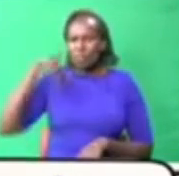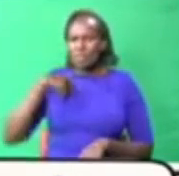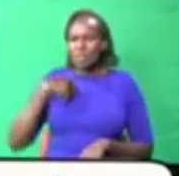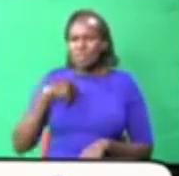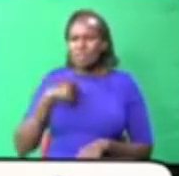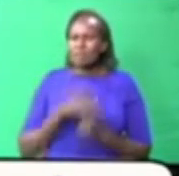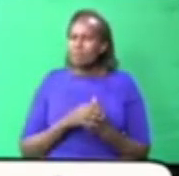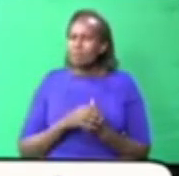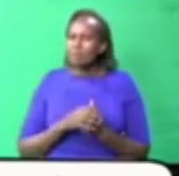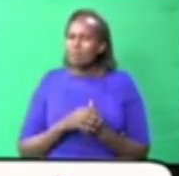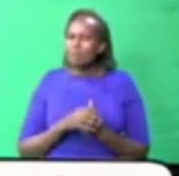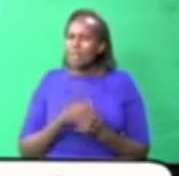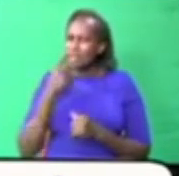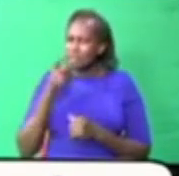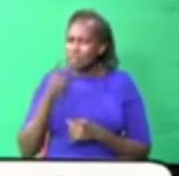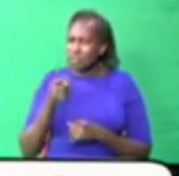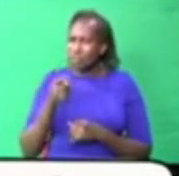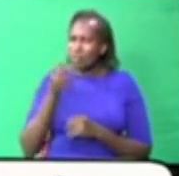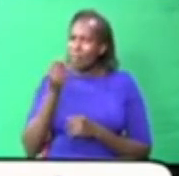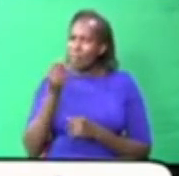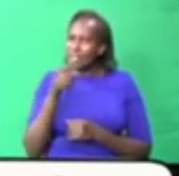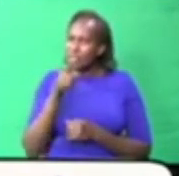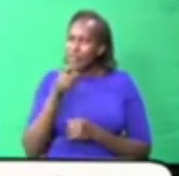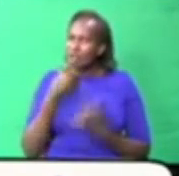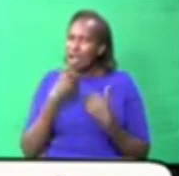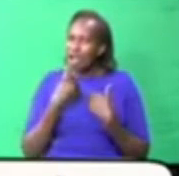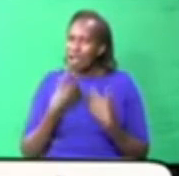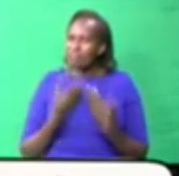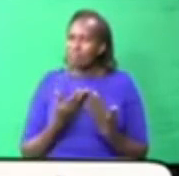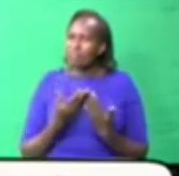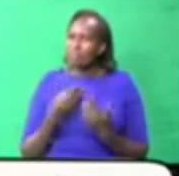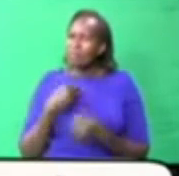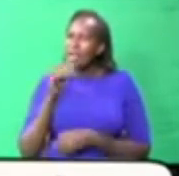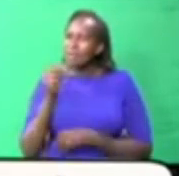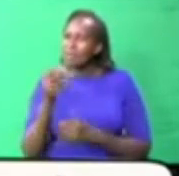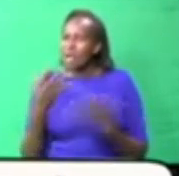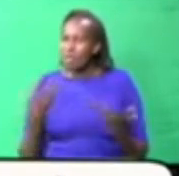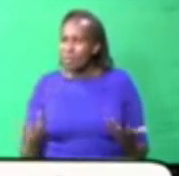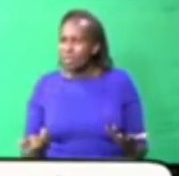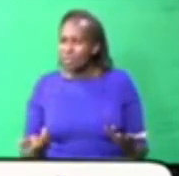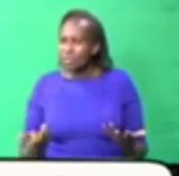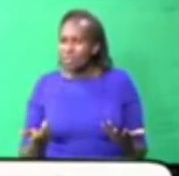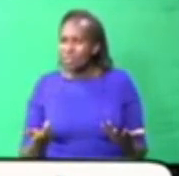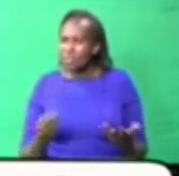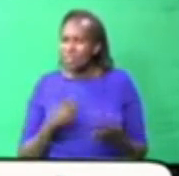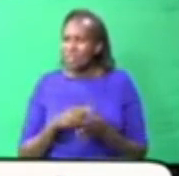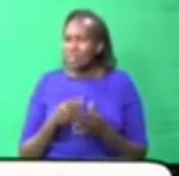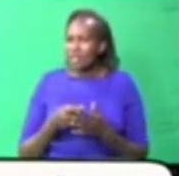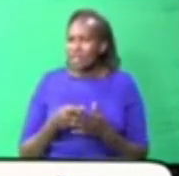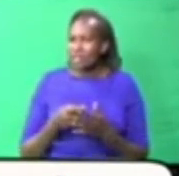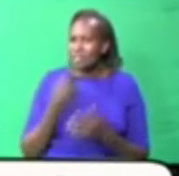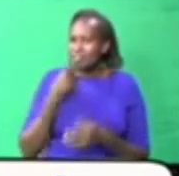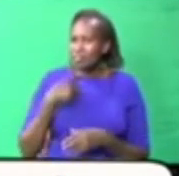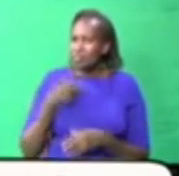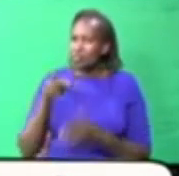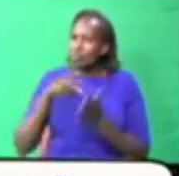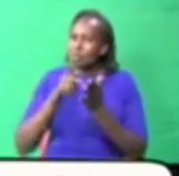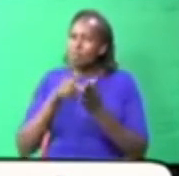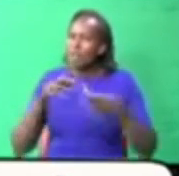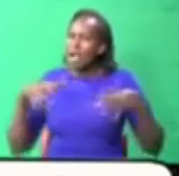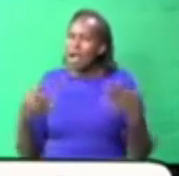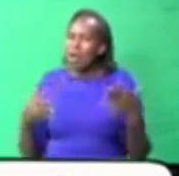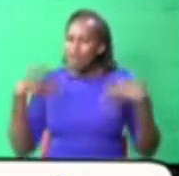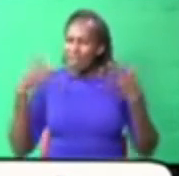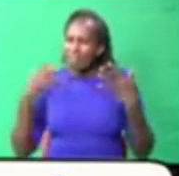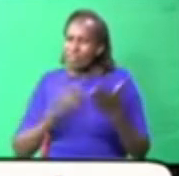usiku. Akaniambia kuna pesa uko nazo. Kuna akauliza ni pesa gapi? Nikamwambia. Akaniambia huo unalipa na njia gani? Nikamwambia kila wiki